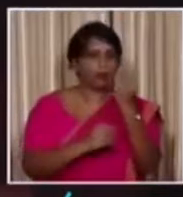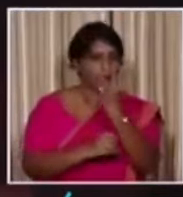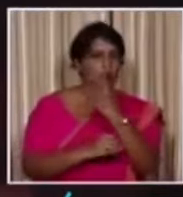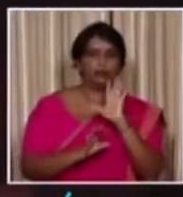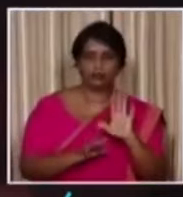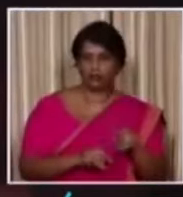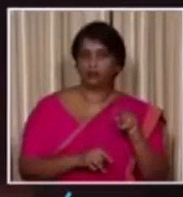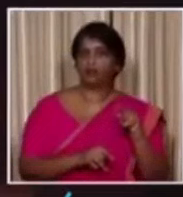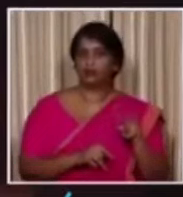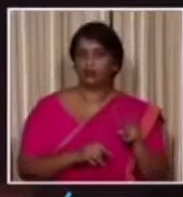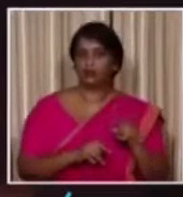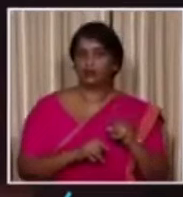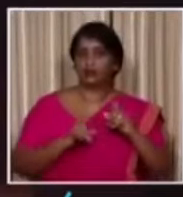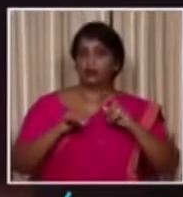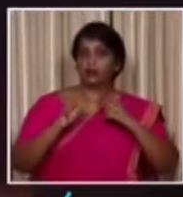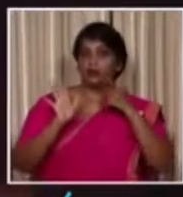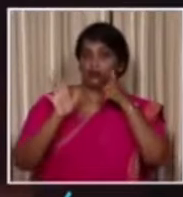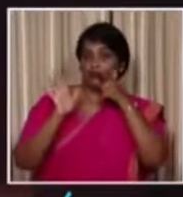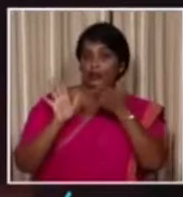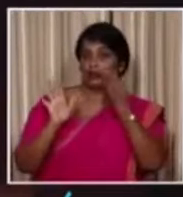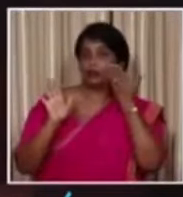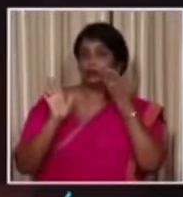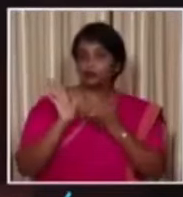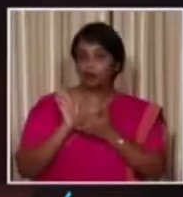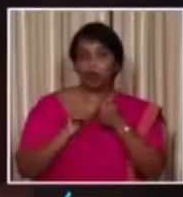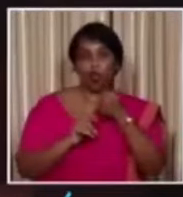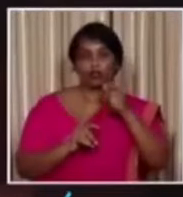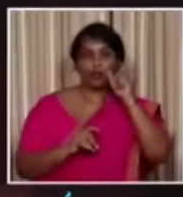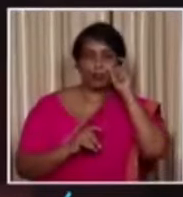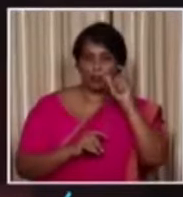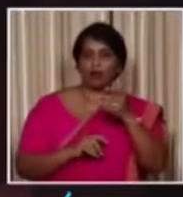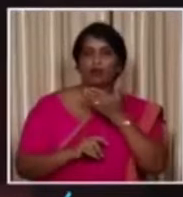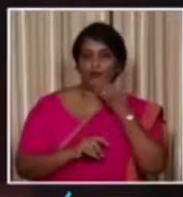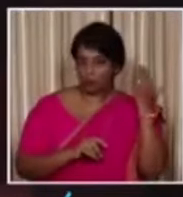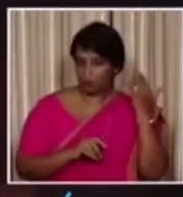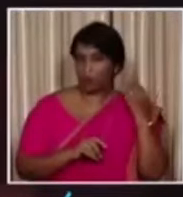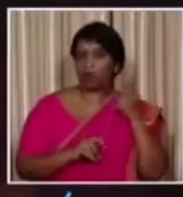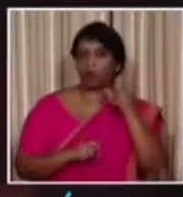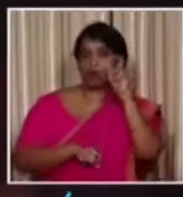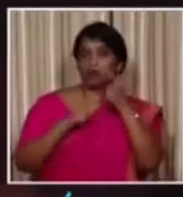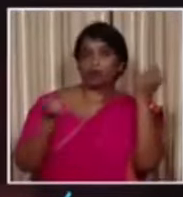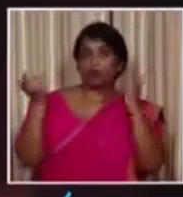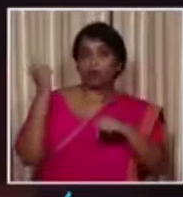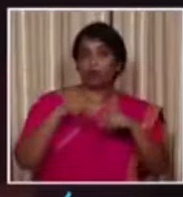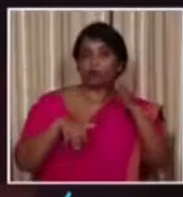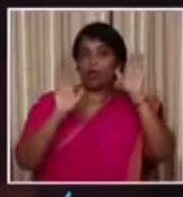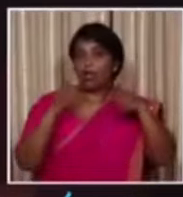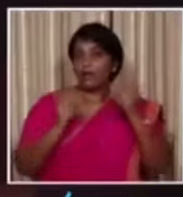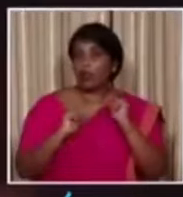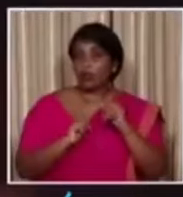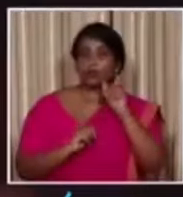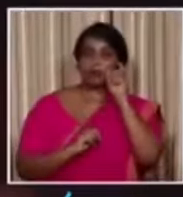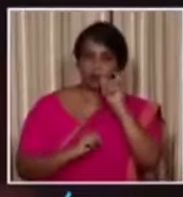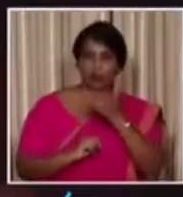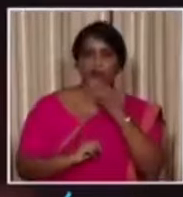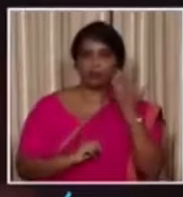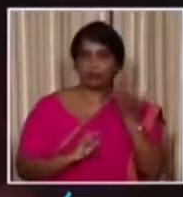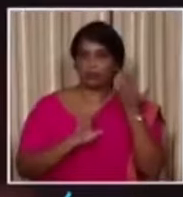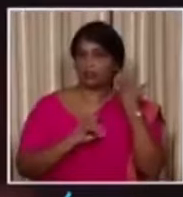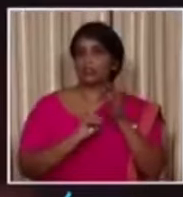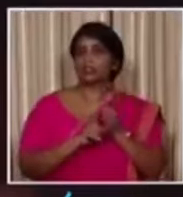කොට්ටාසයක් ඒ රූප රාමු දිහා බැලුවම හොඳට බලා ගන්න පුළුවන් කවුද ආවේ කවුද නාවේ කියන එක.